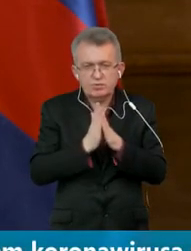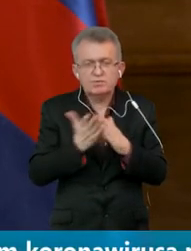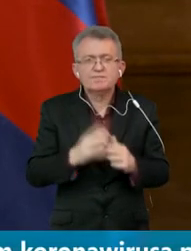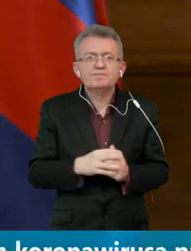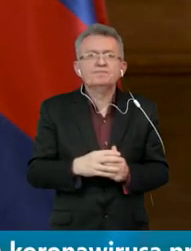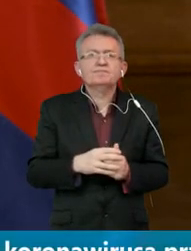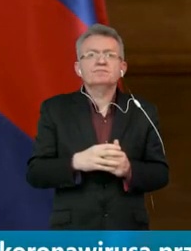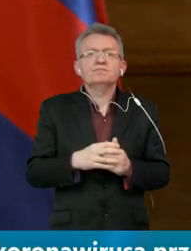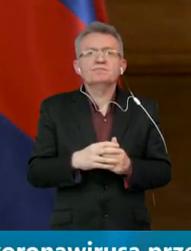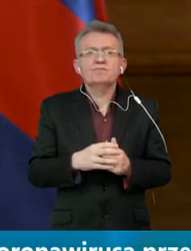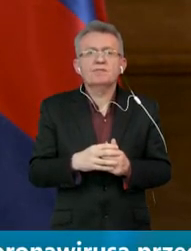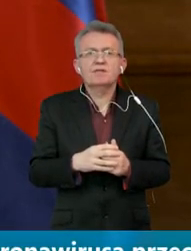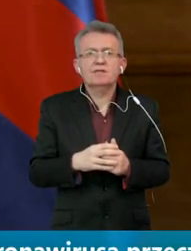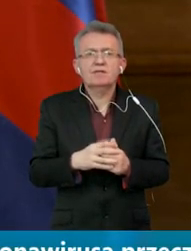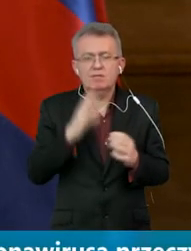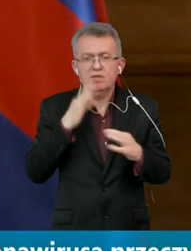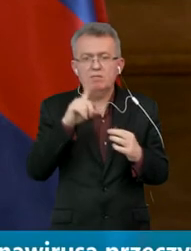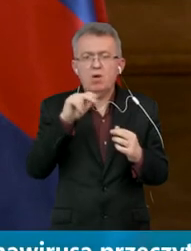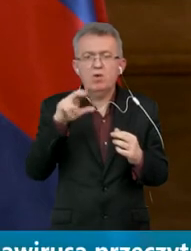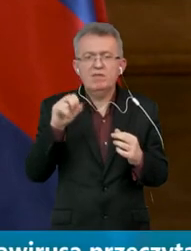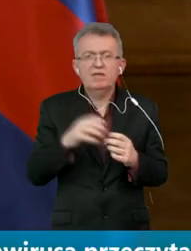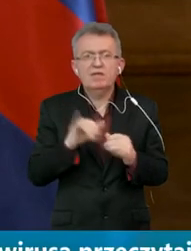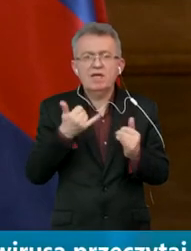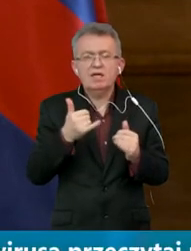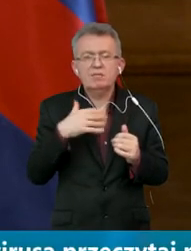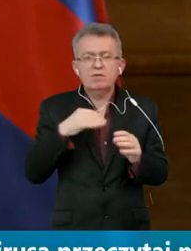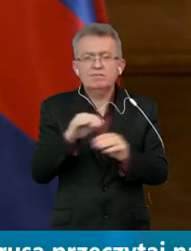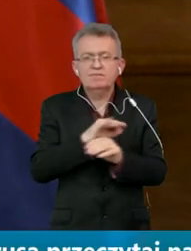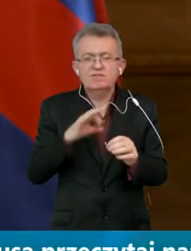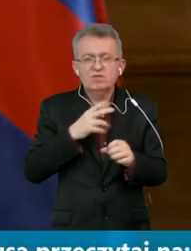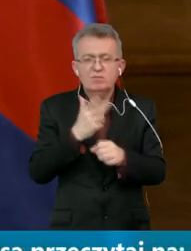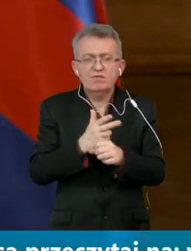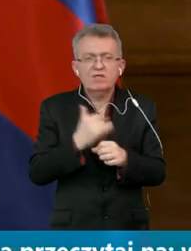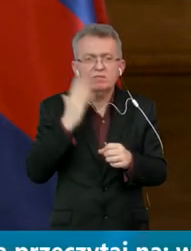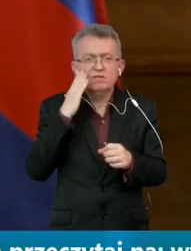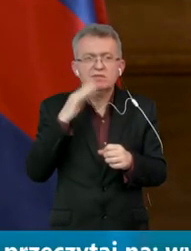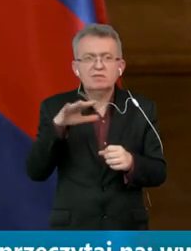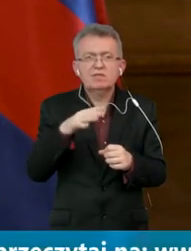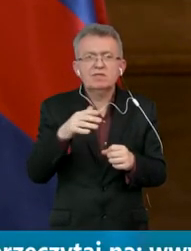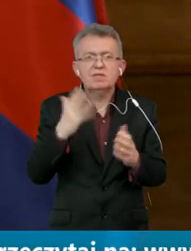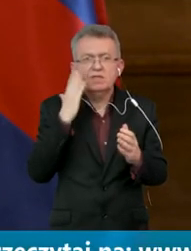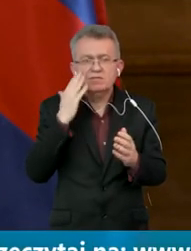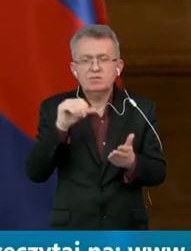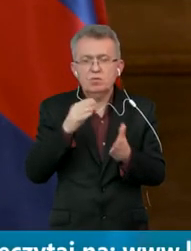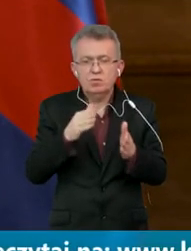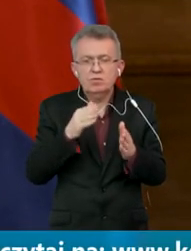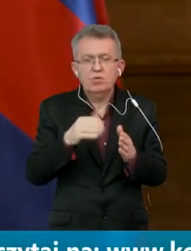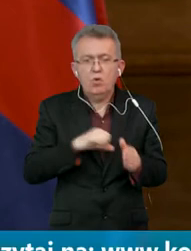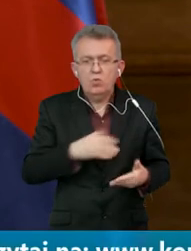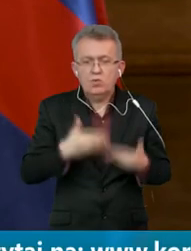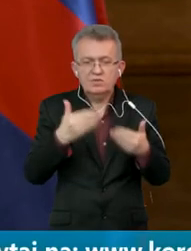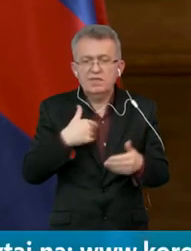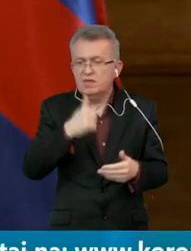pogodzić. Pani Paulina, jak mam ratować swoje parkowanie, skoro mieszkam w strefie? Dlaczego mieszkając od urodzenia w Szczecinie mogę